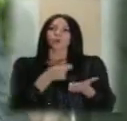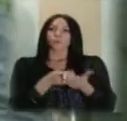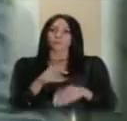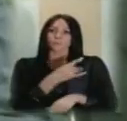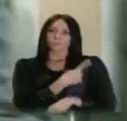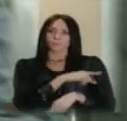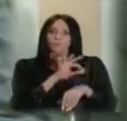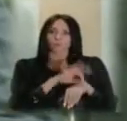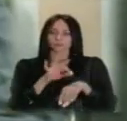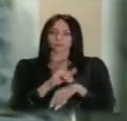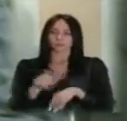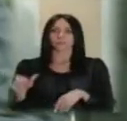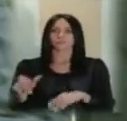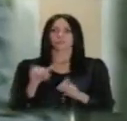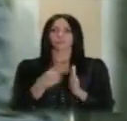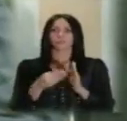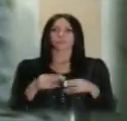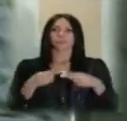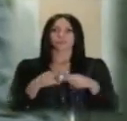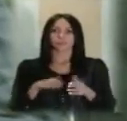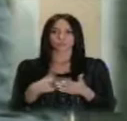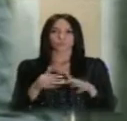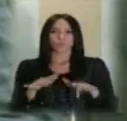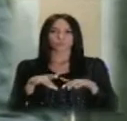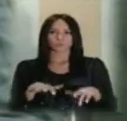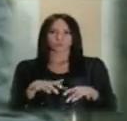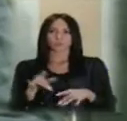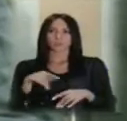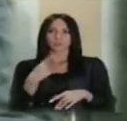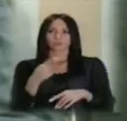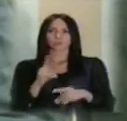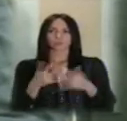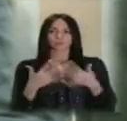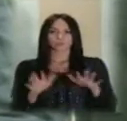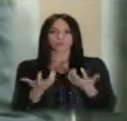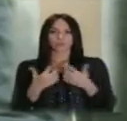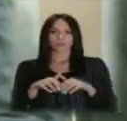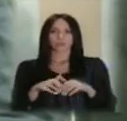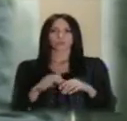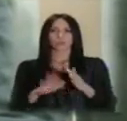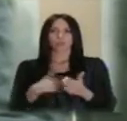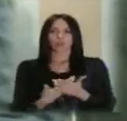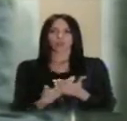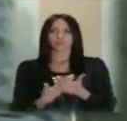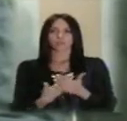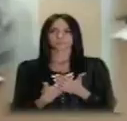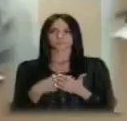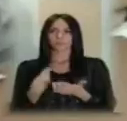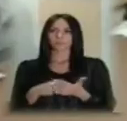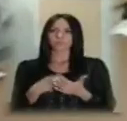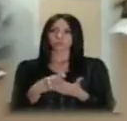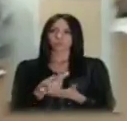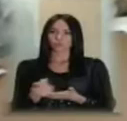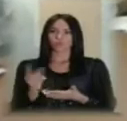для комп'ютеризації, про яку ми зараз говорили, що це одна із умов для фінансування з боку